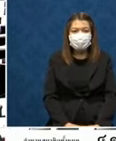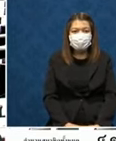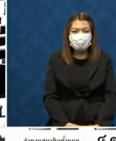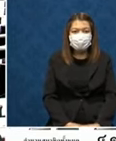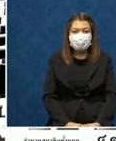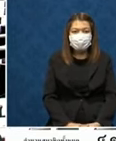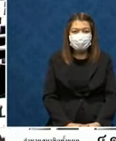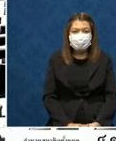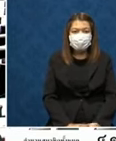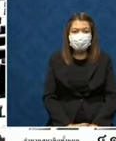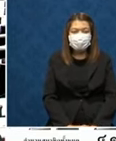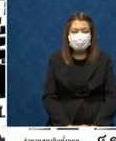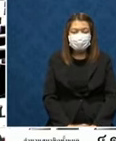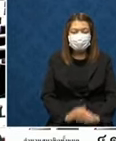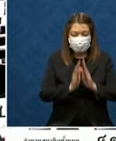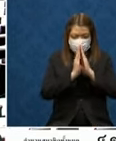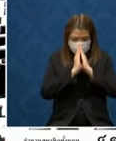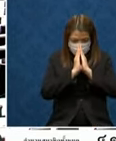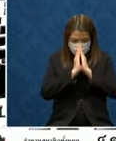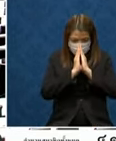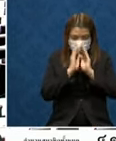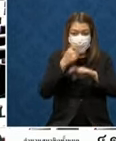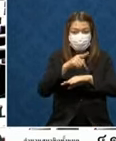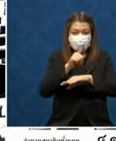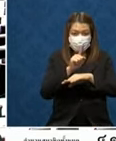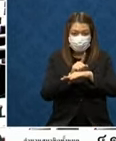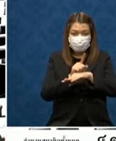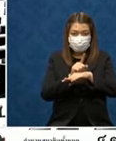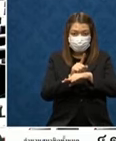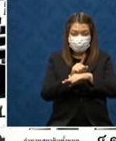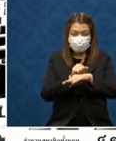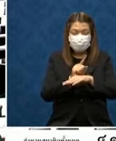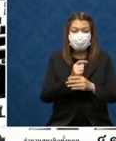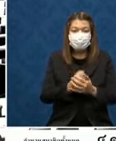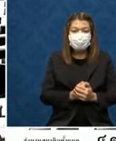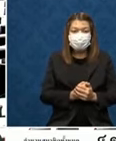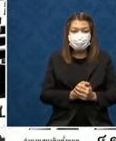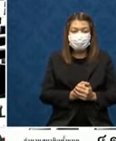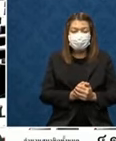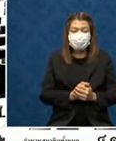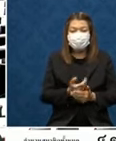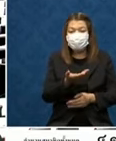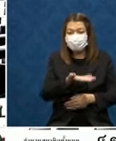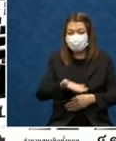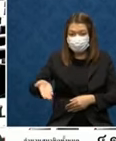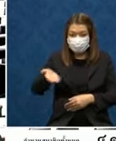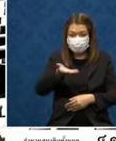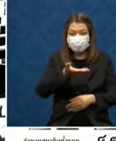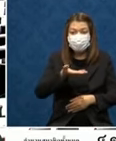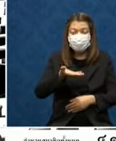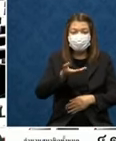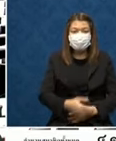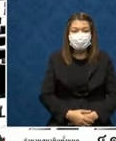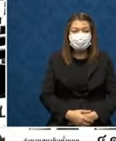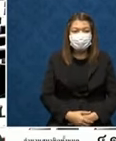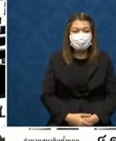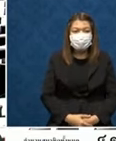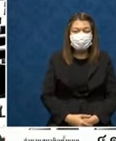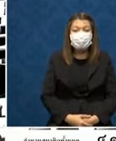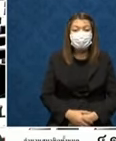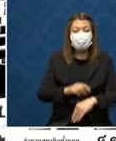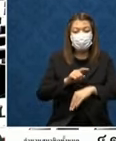ครับกราบเรียนท่านประธานรัฐสภาประธานสภาที่เคารพและสมาชิกทุกท่านนะครับผมอนุญาต